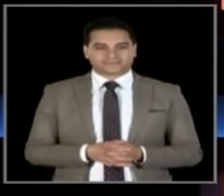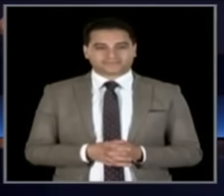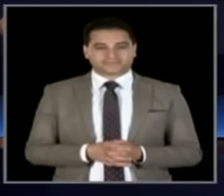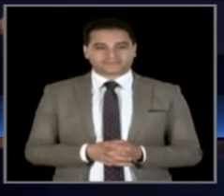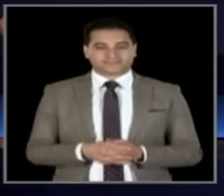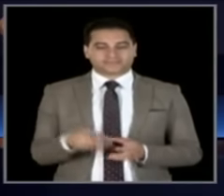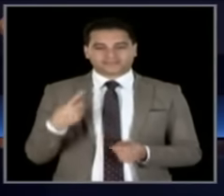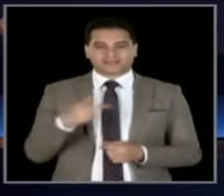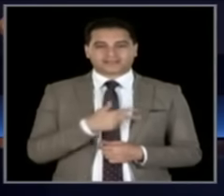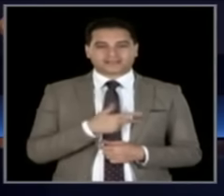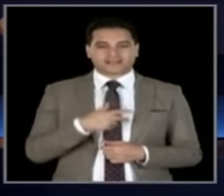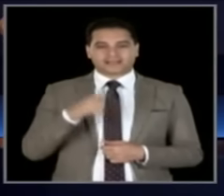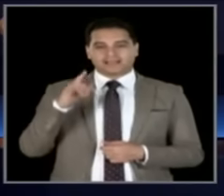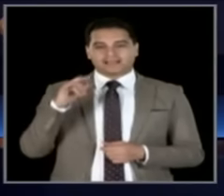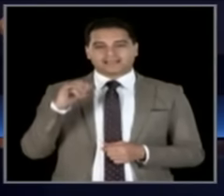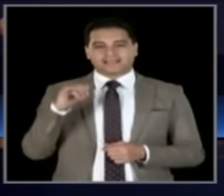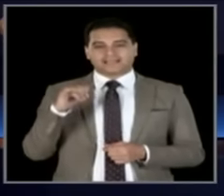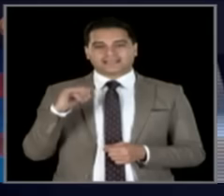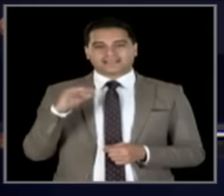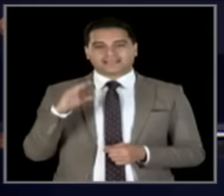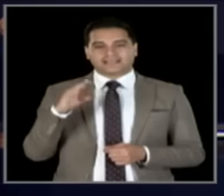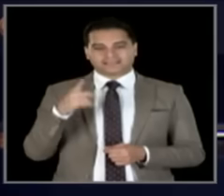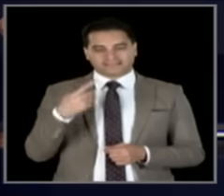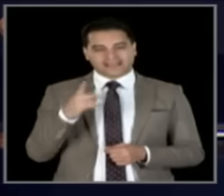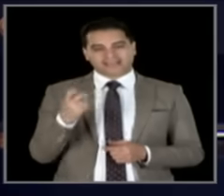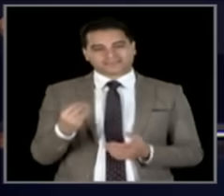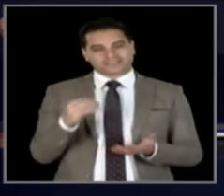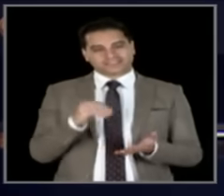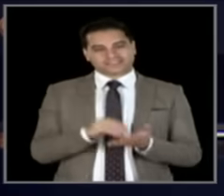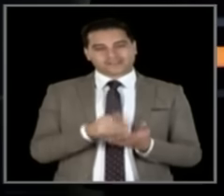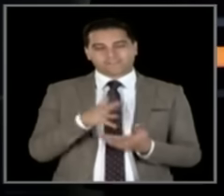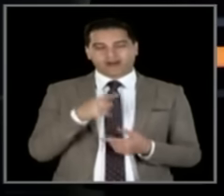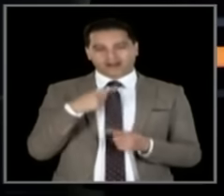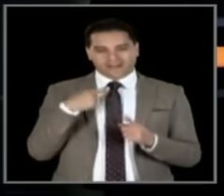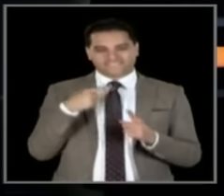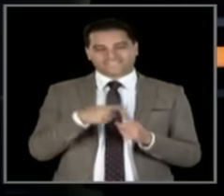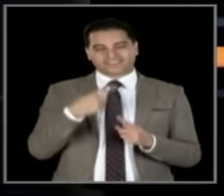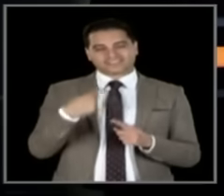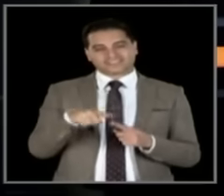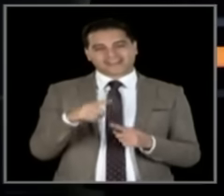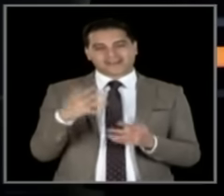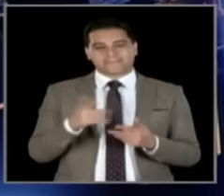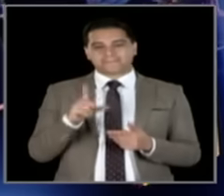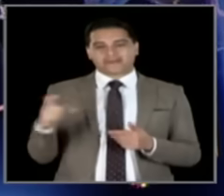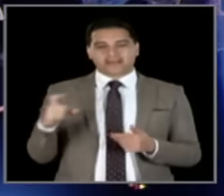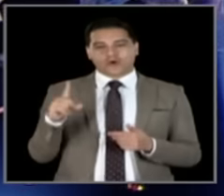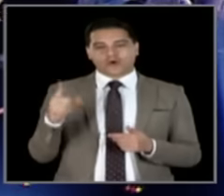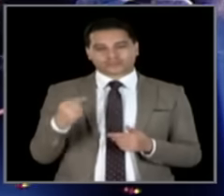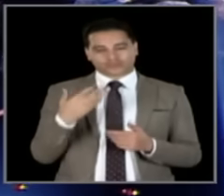فعلا بحيرة نيكاراجوا. 25 نقطة لجامعة أسيوط، 115 جامعة